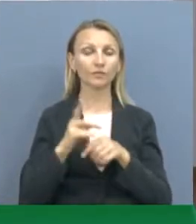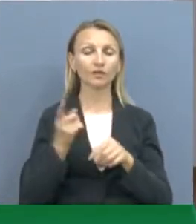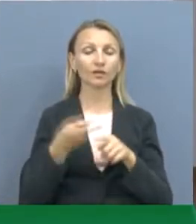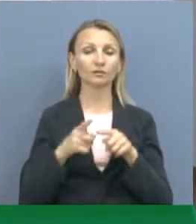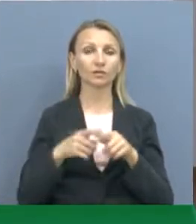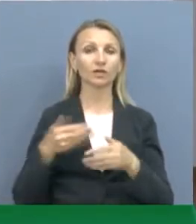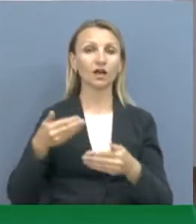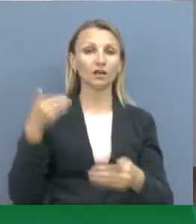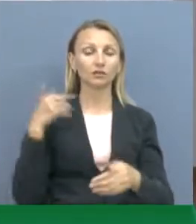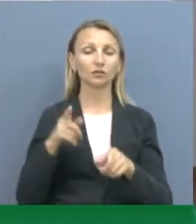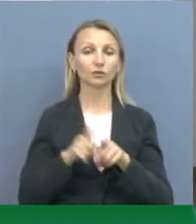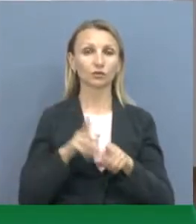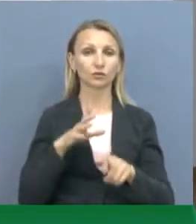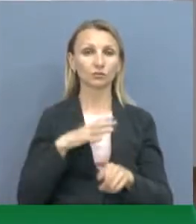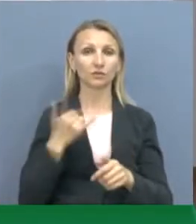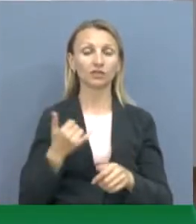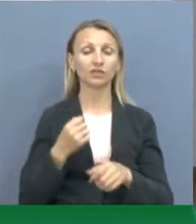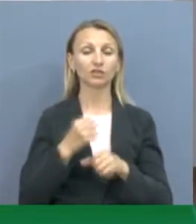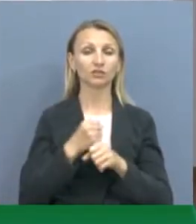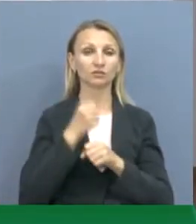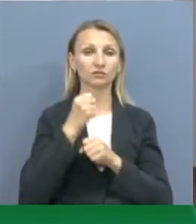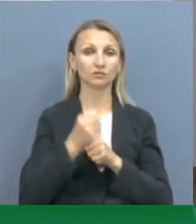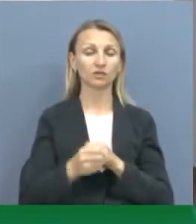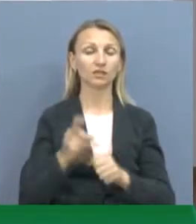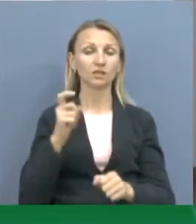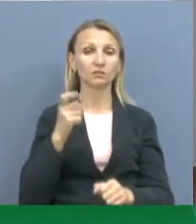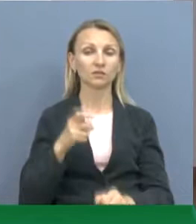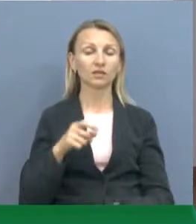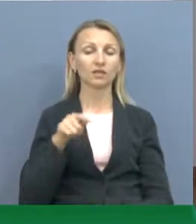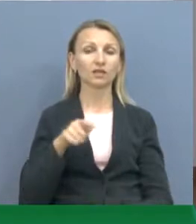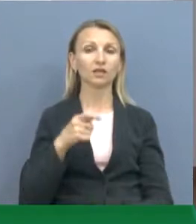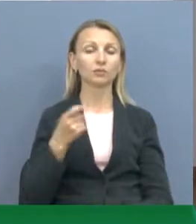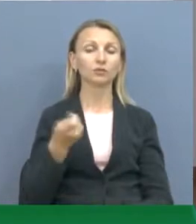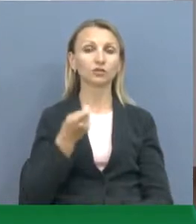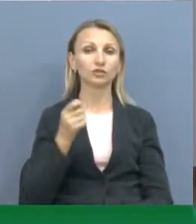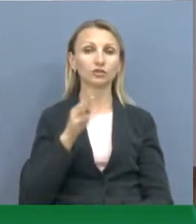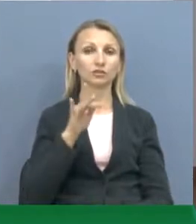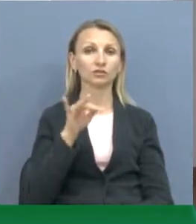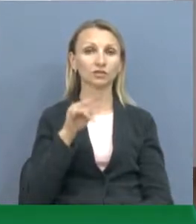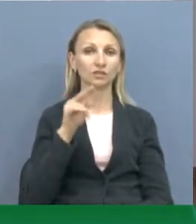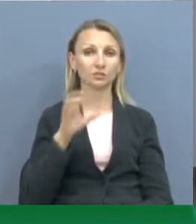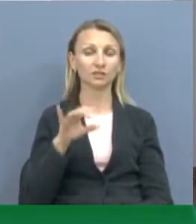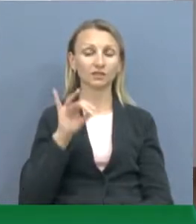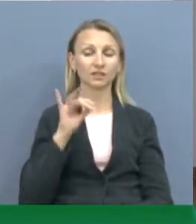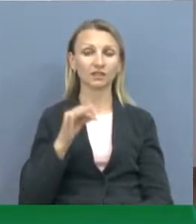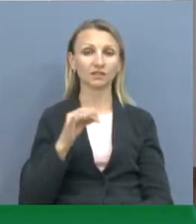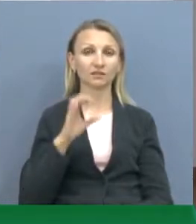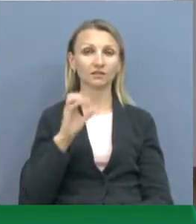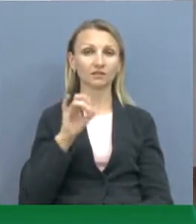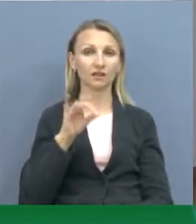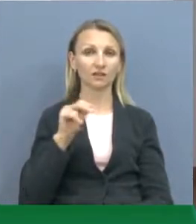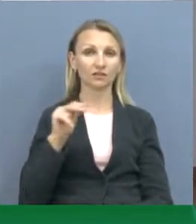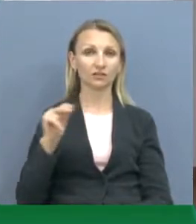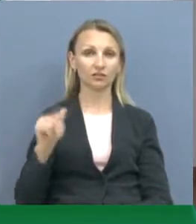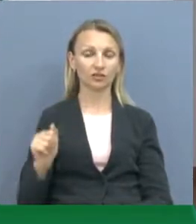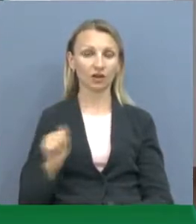раньше и сейчас назначаются химические обработки. Это пшеничный трипс и нестадные саранчевые. В этом